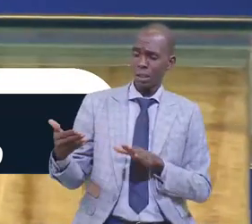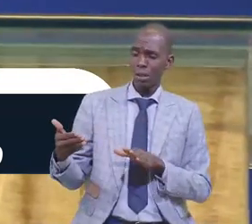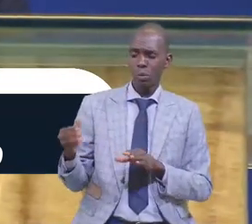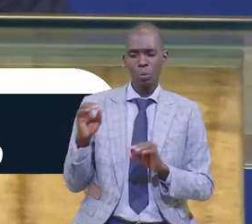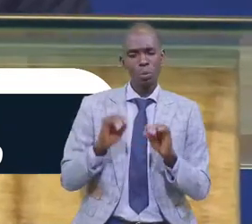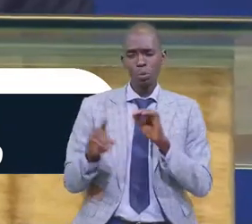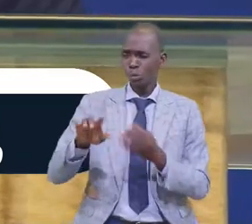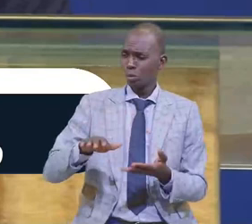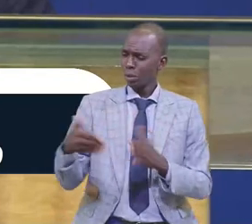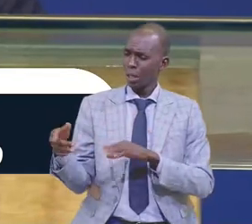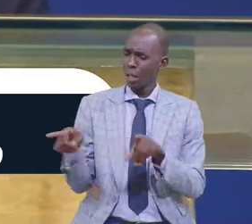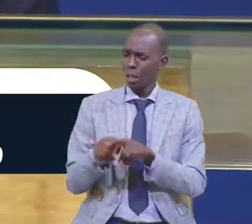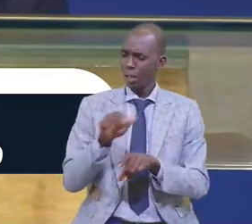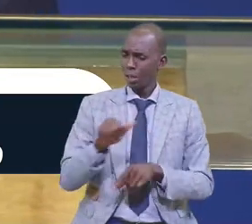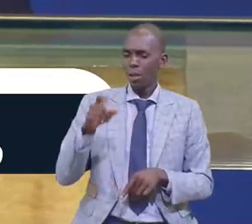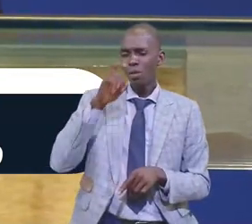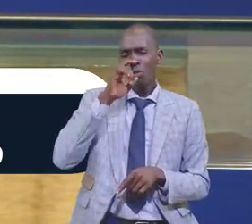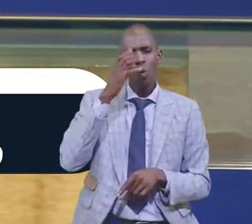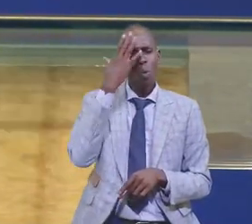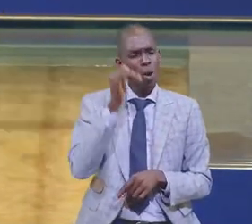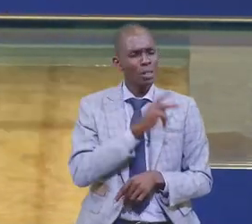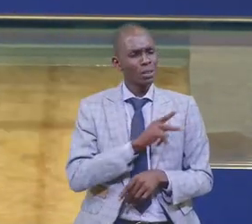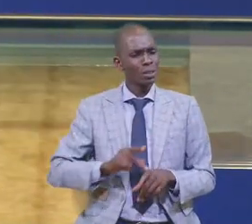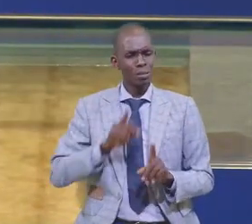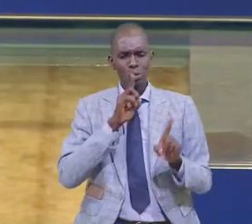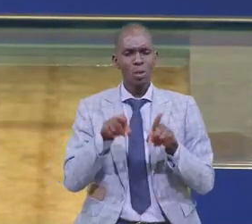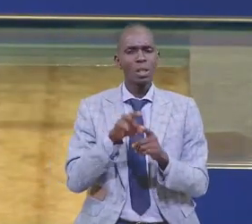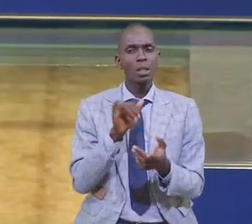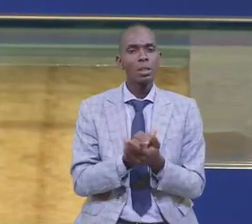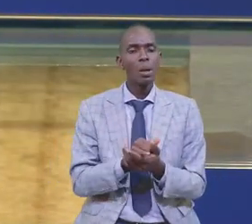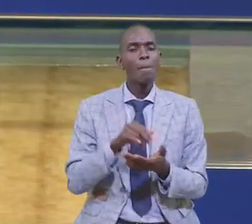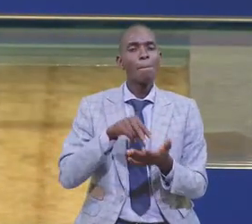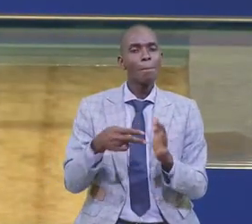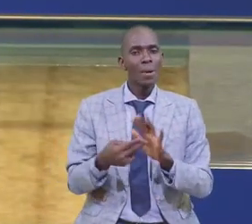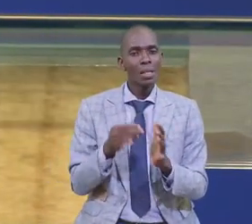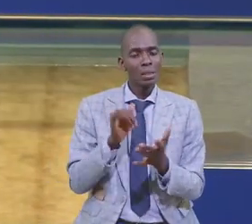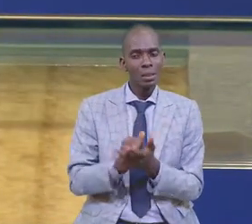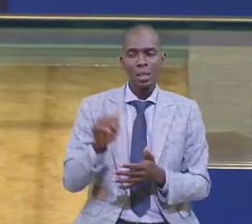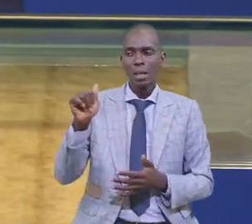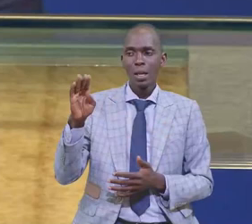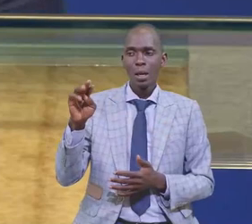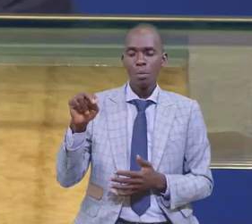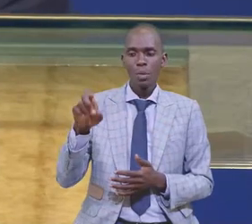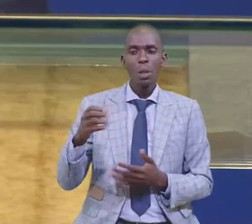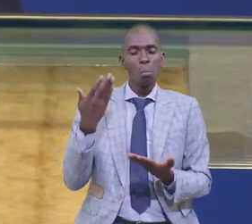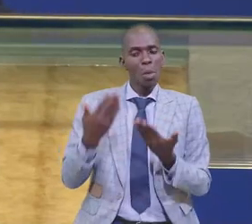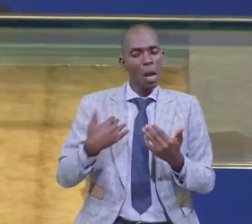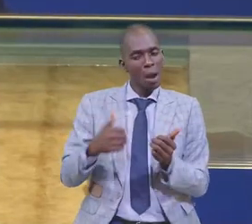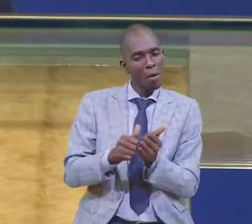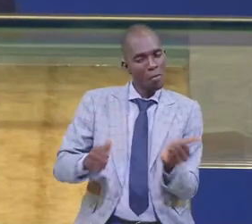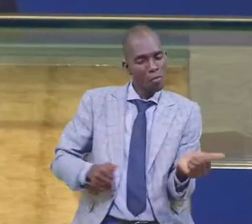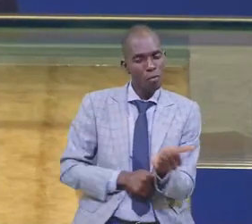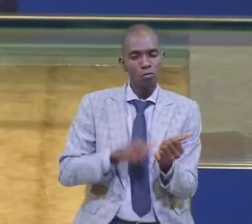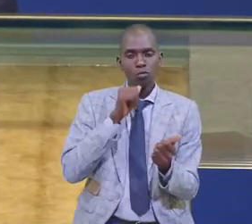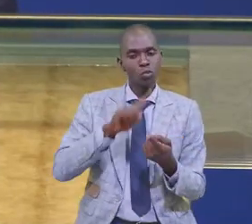Abner devait-il mourir comme meurt un criminel? Pourquoi a-t-il parlé de cette manière? C'est une mort qui devait être